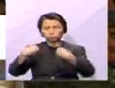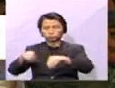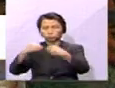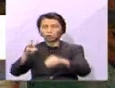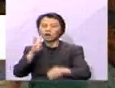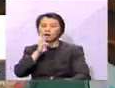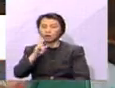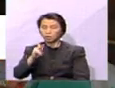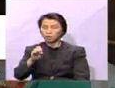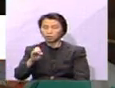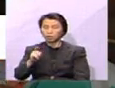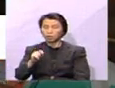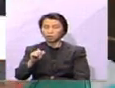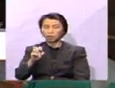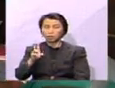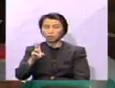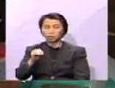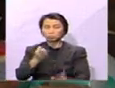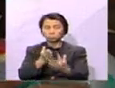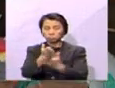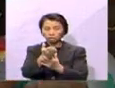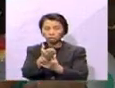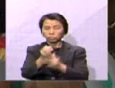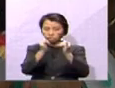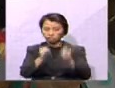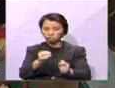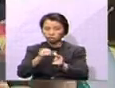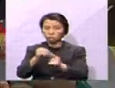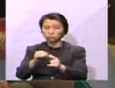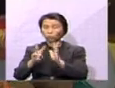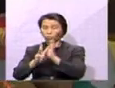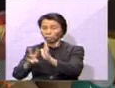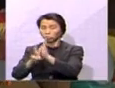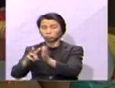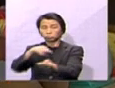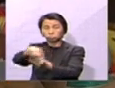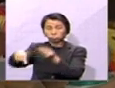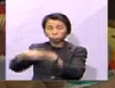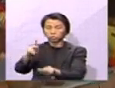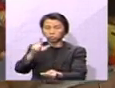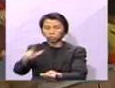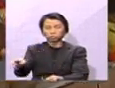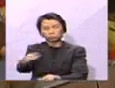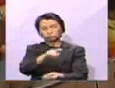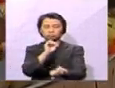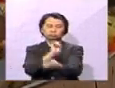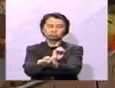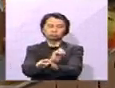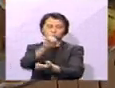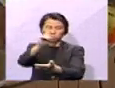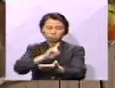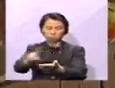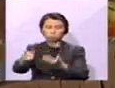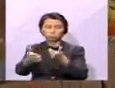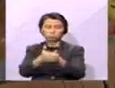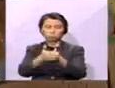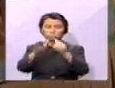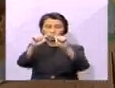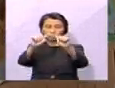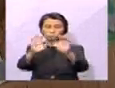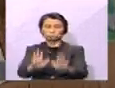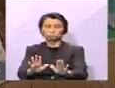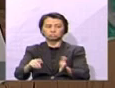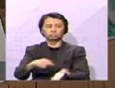air Ketum menerusi individu atau Ejen di pasar-pasar sekitar ibu negara kesemua suspek direman seminggu sehingga ahad